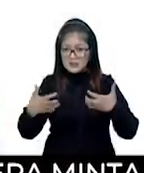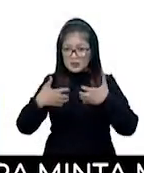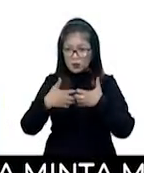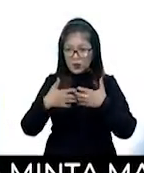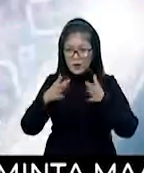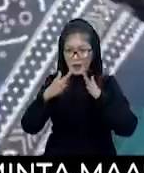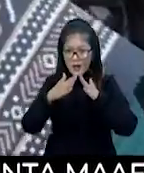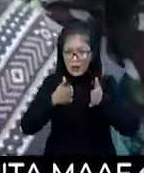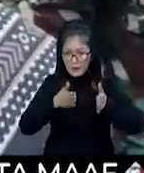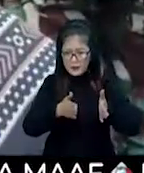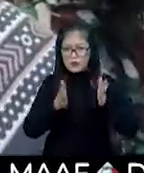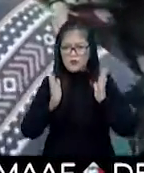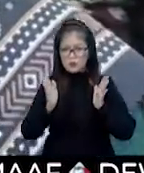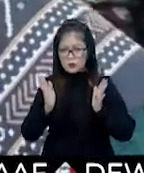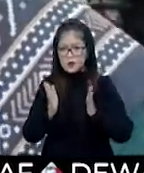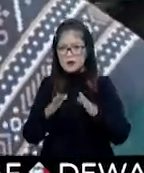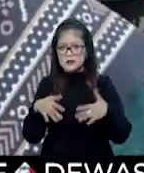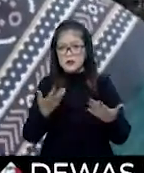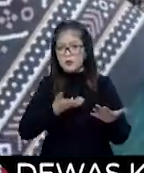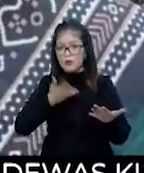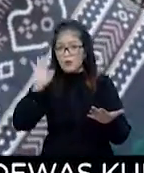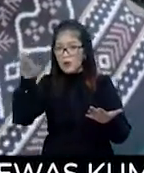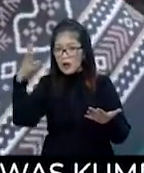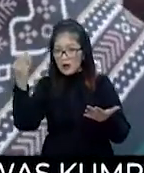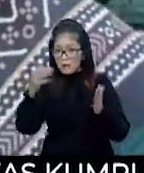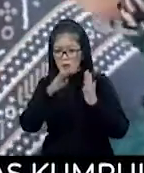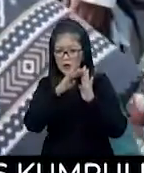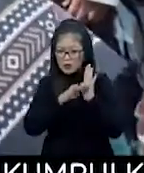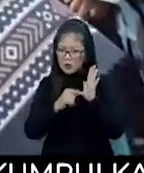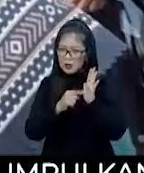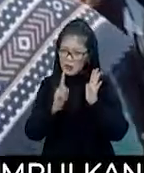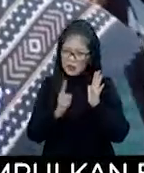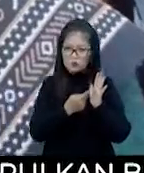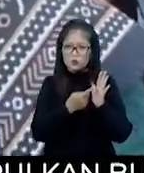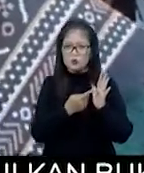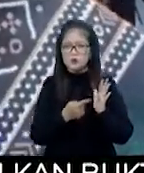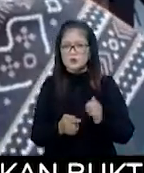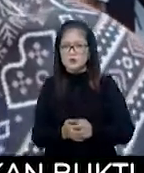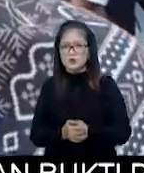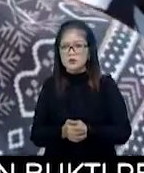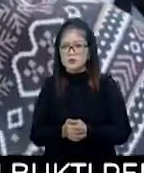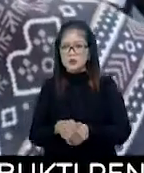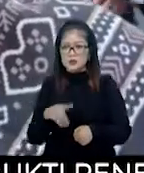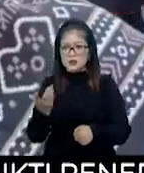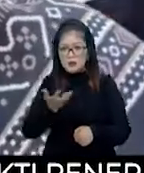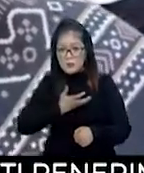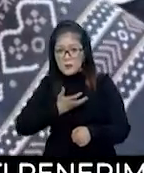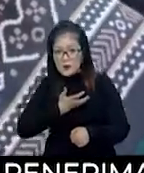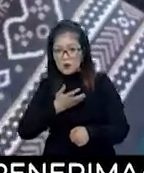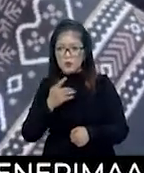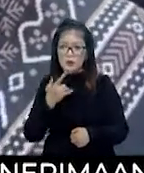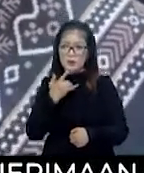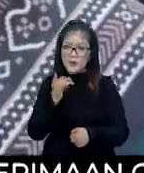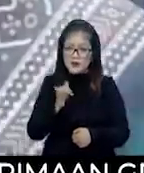Ya, ini buat pulang kampung kan harus ada syarat boosternya. Jadi booster. Mau pulang kemana,